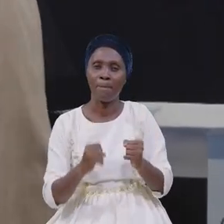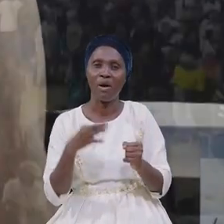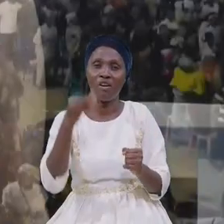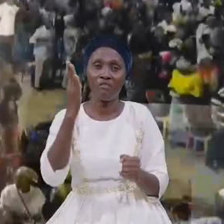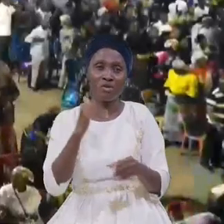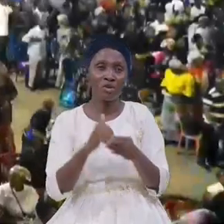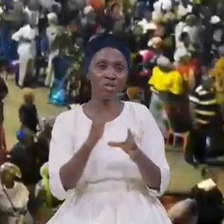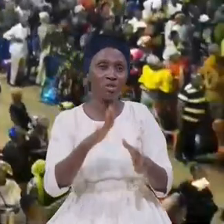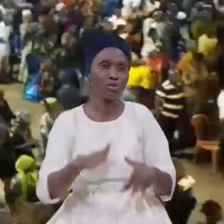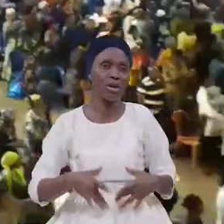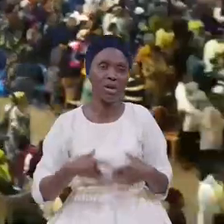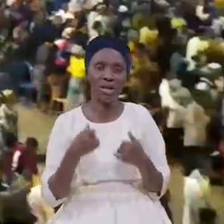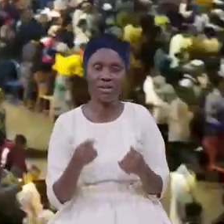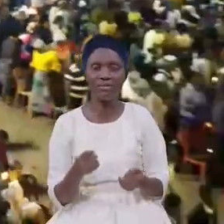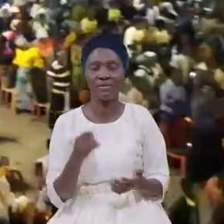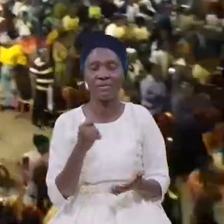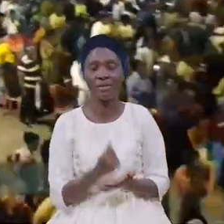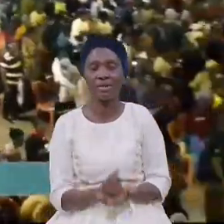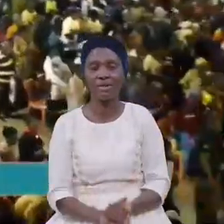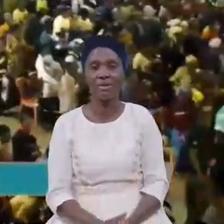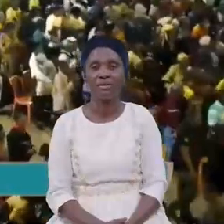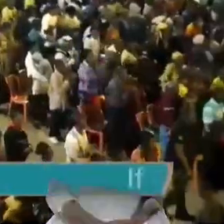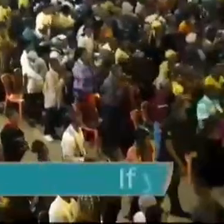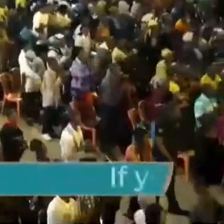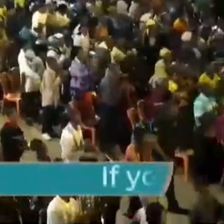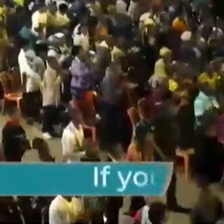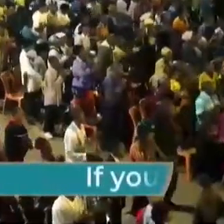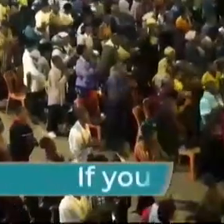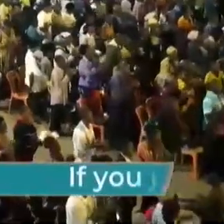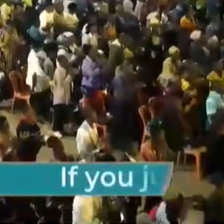puissance de Dieu dans votre vie. Acclamez.